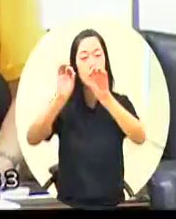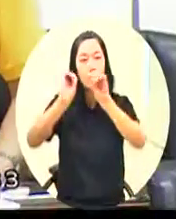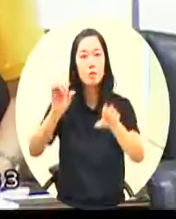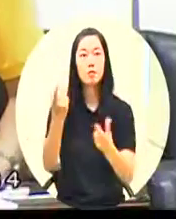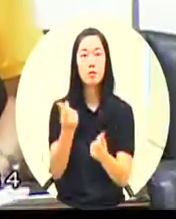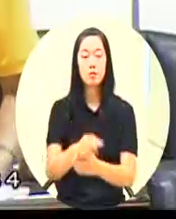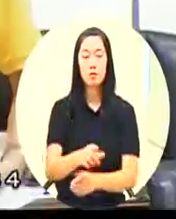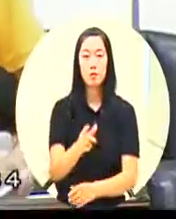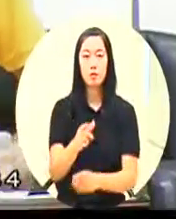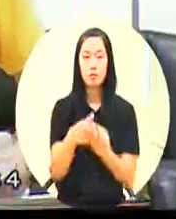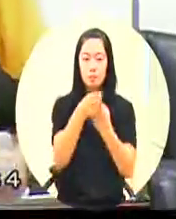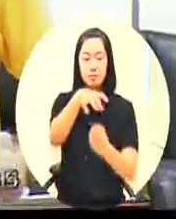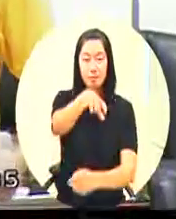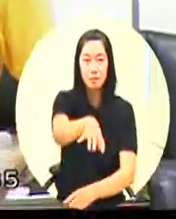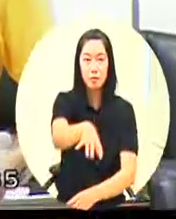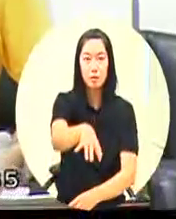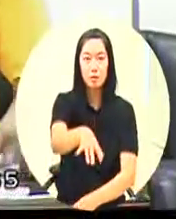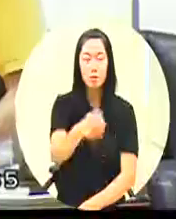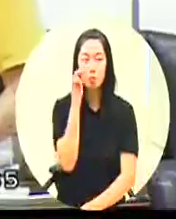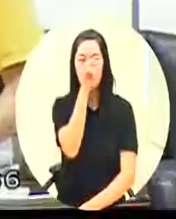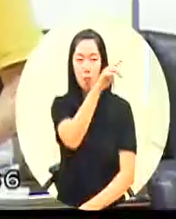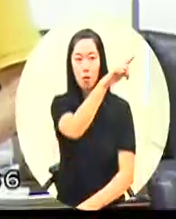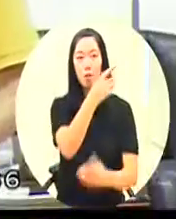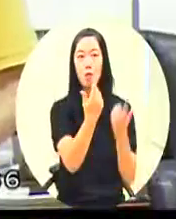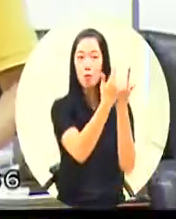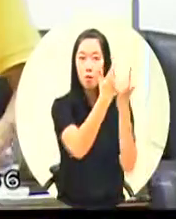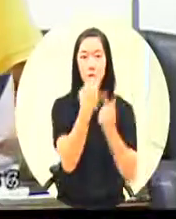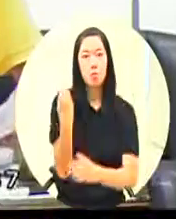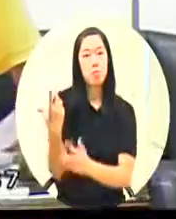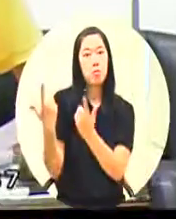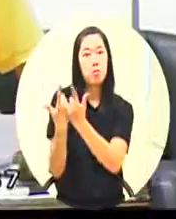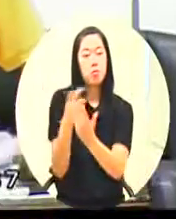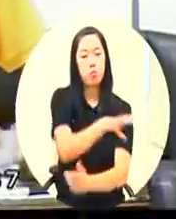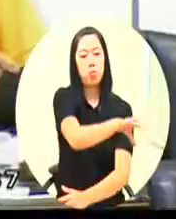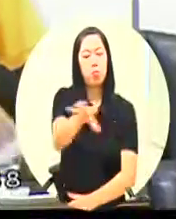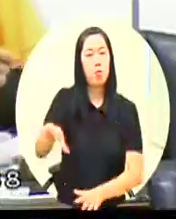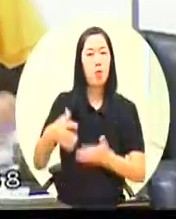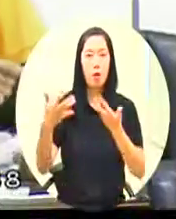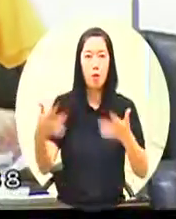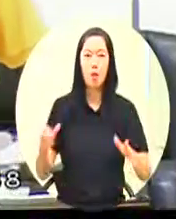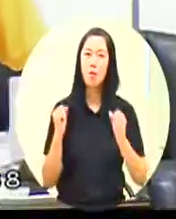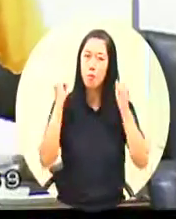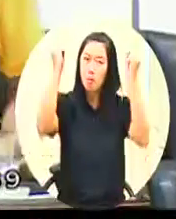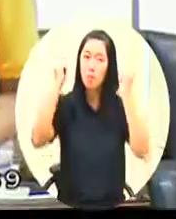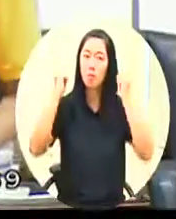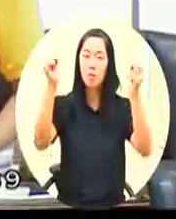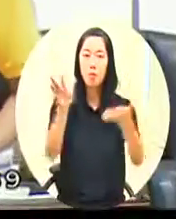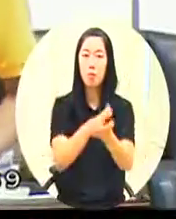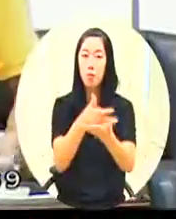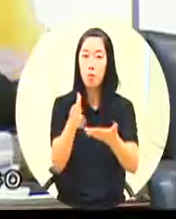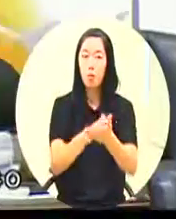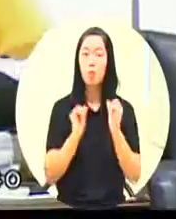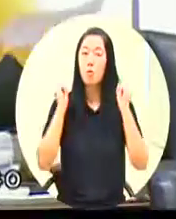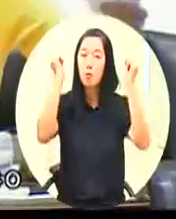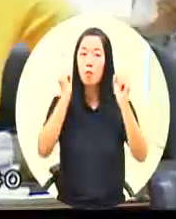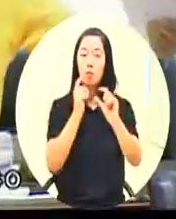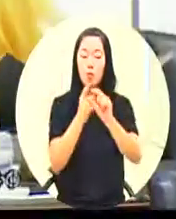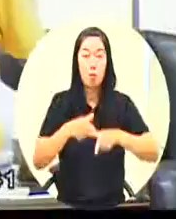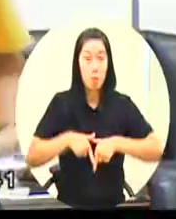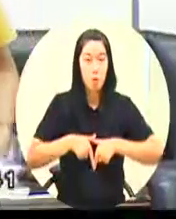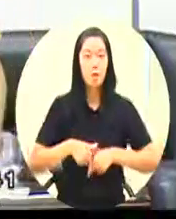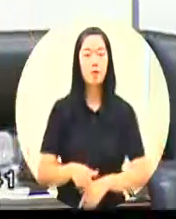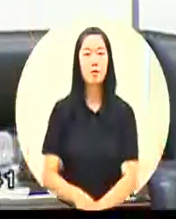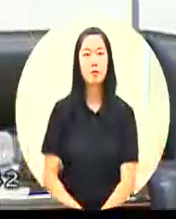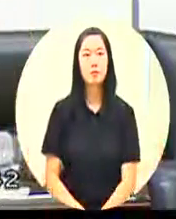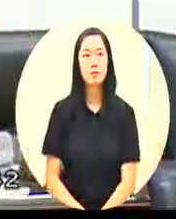地？我看台北、新北都很多呢，叫做什么体育休闲运动中心。这体育委会跟中